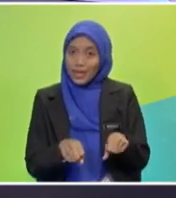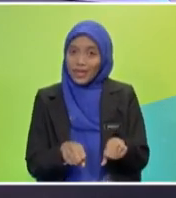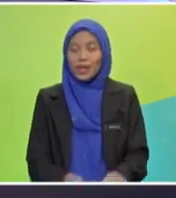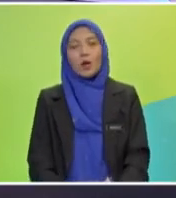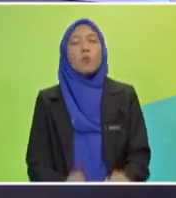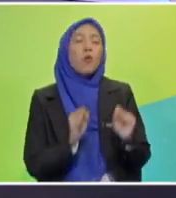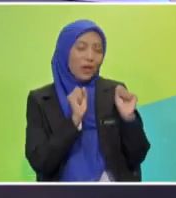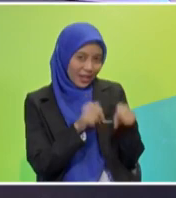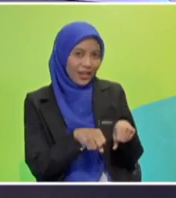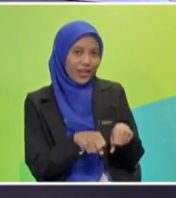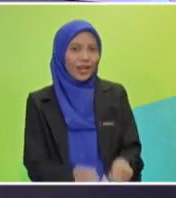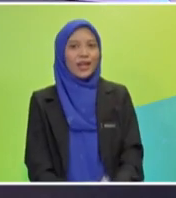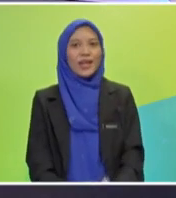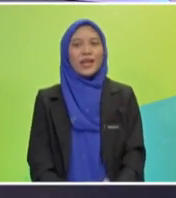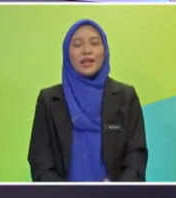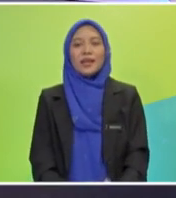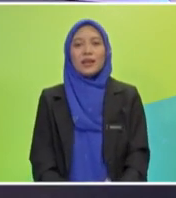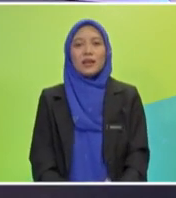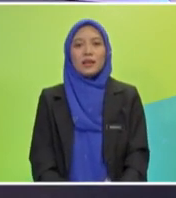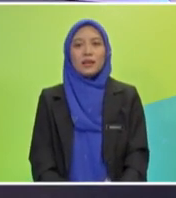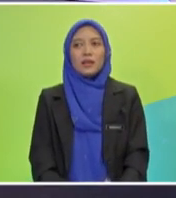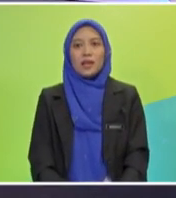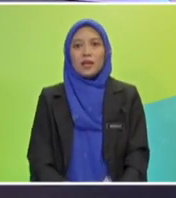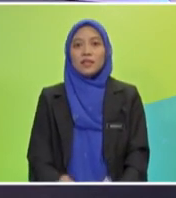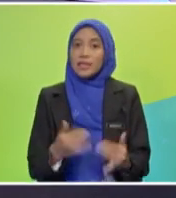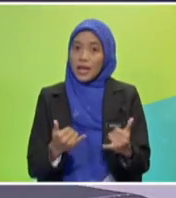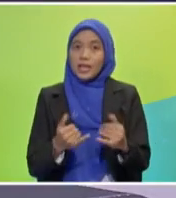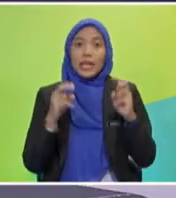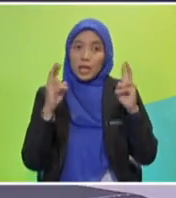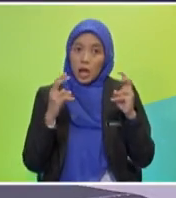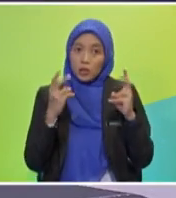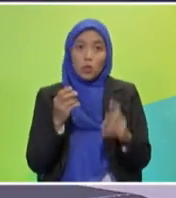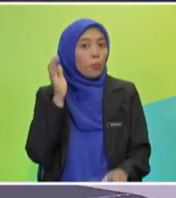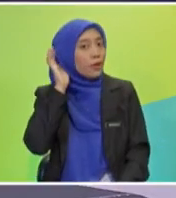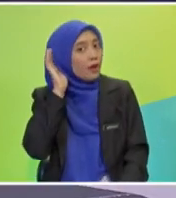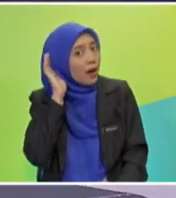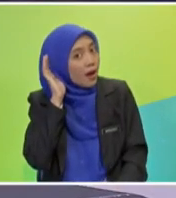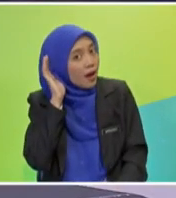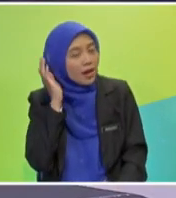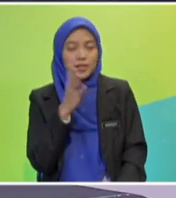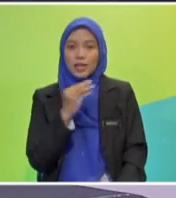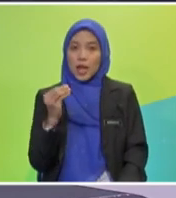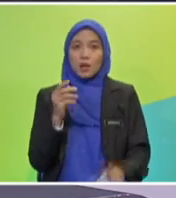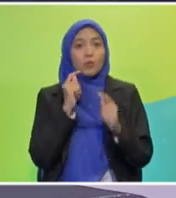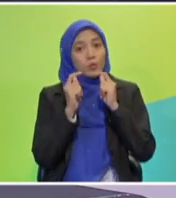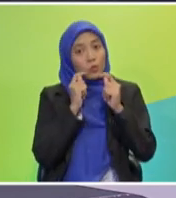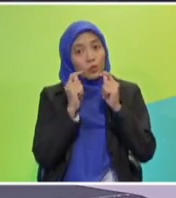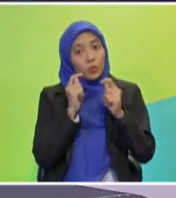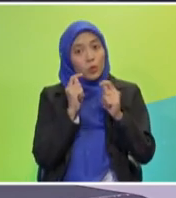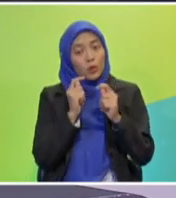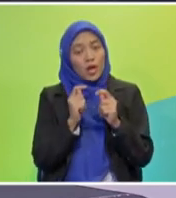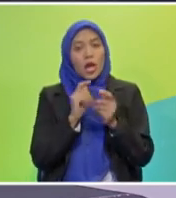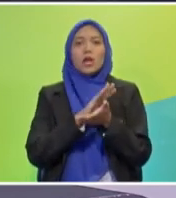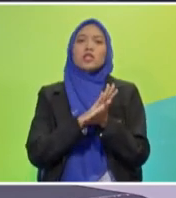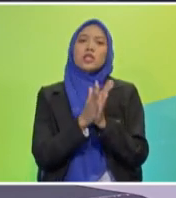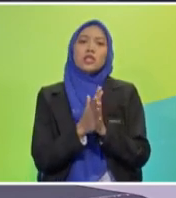Sebab sekarang kita berkaitan dengan kemahiran mendengar dan bertutur. Jadi murid mahu mendengar, murid-murid cikgu mahu